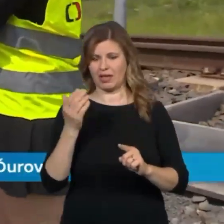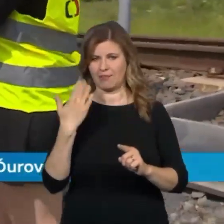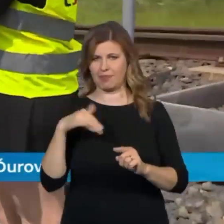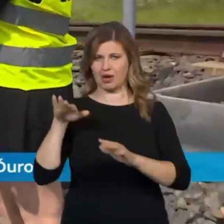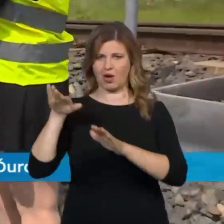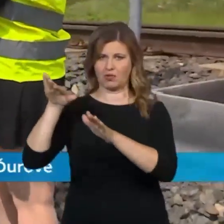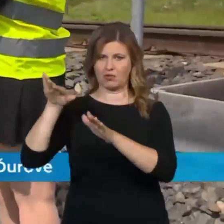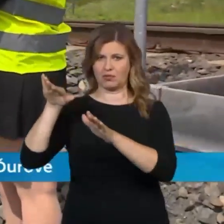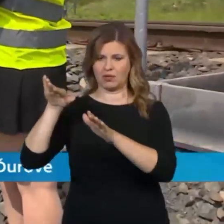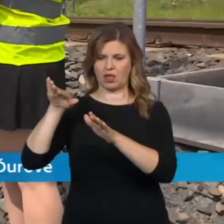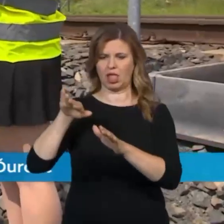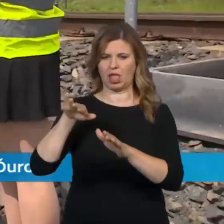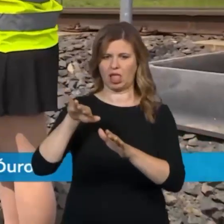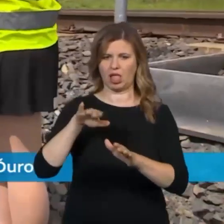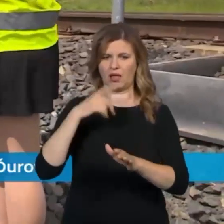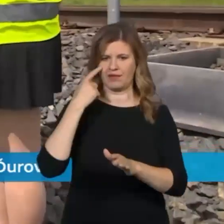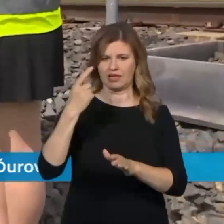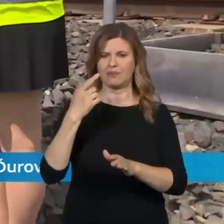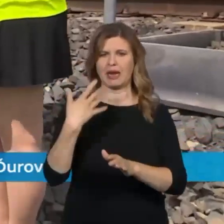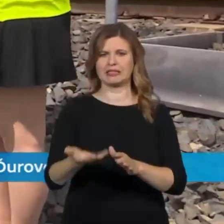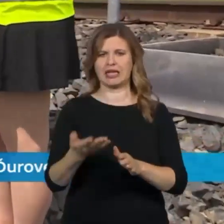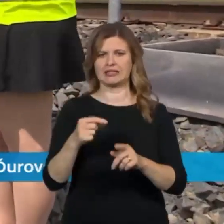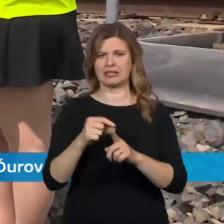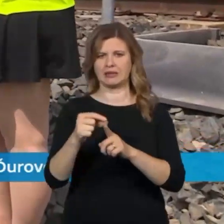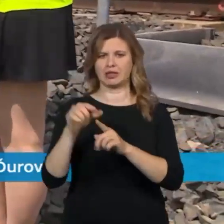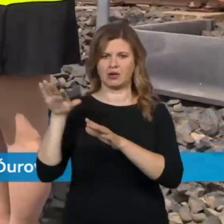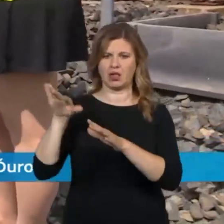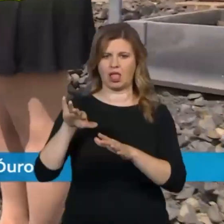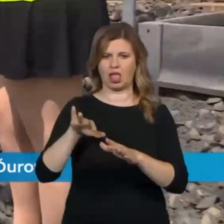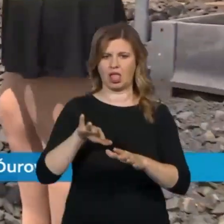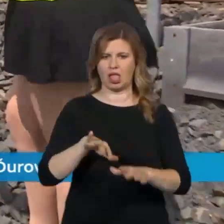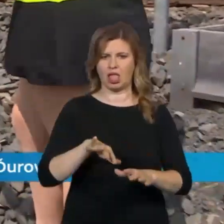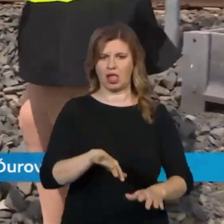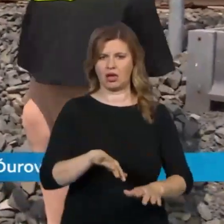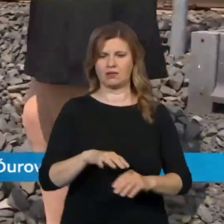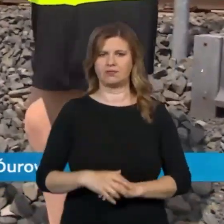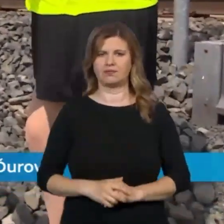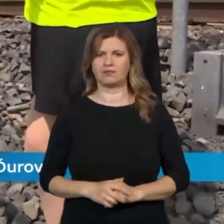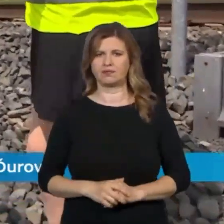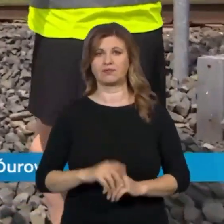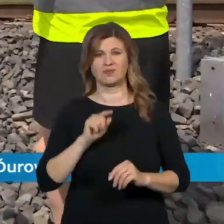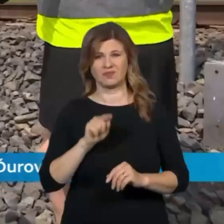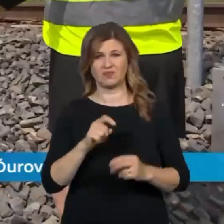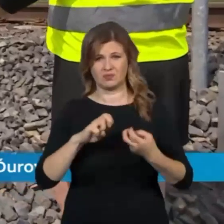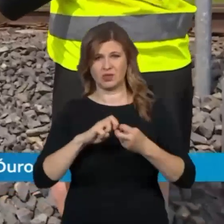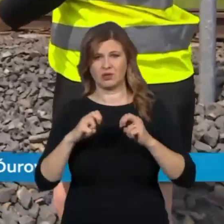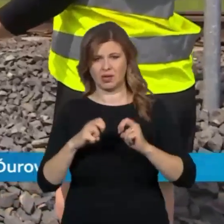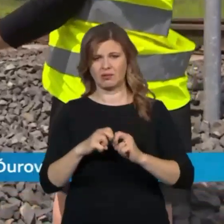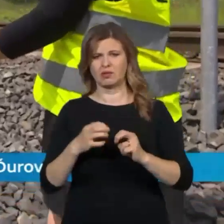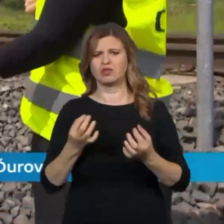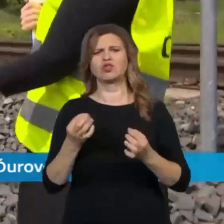50 cm níže a o dalších 50 cm je otrvová hrana sesů. To, co v těchto místech